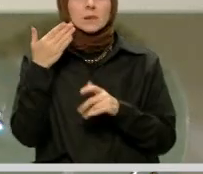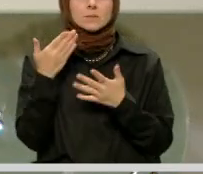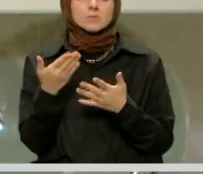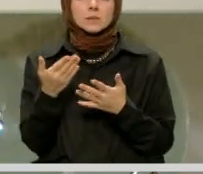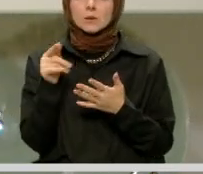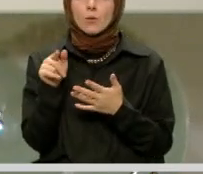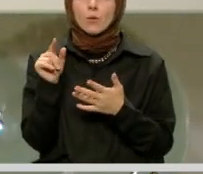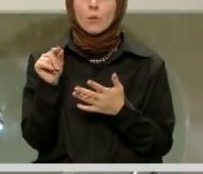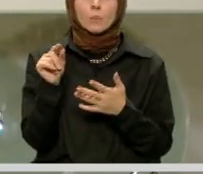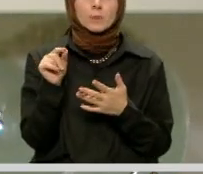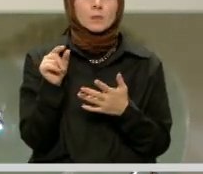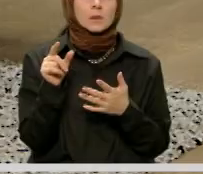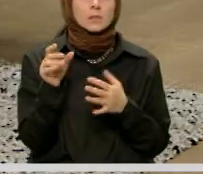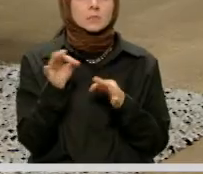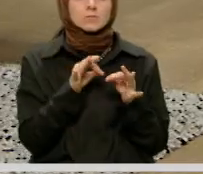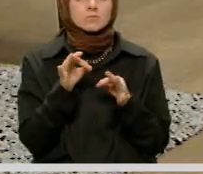ilişkisi nasıldır?